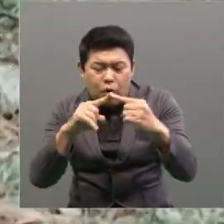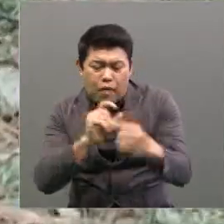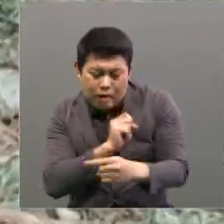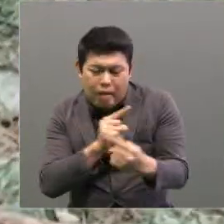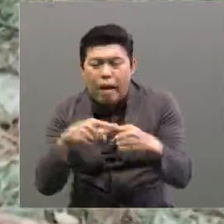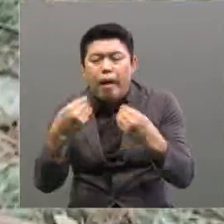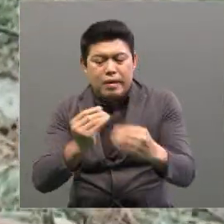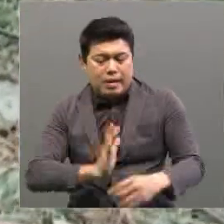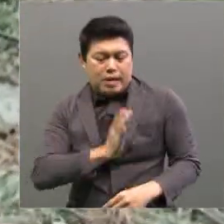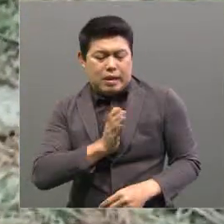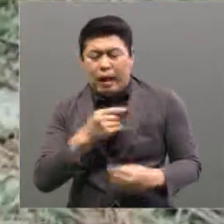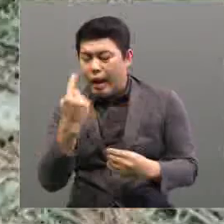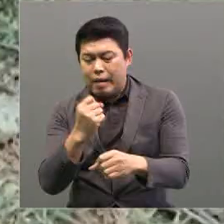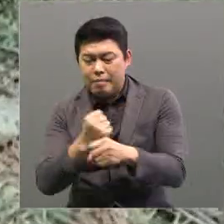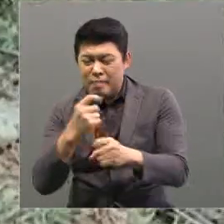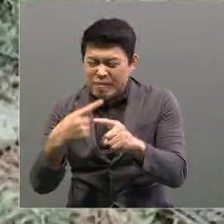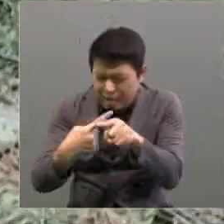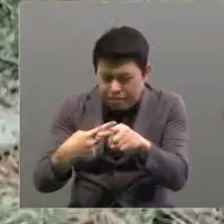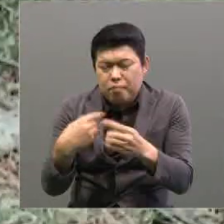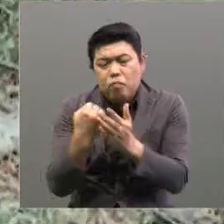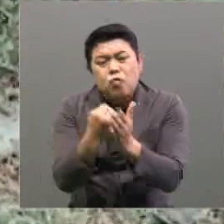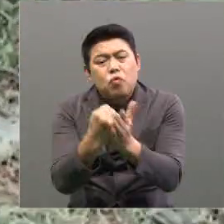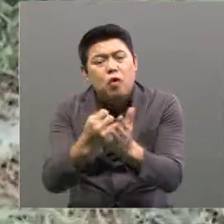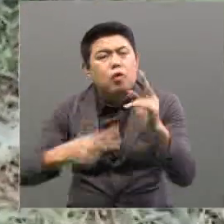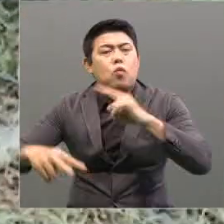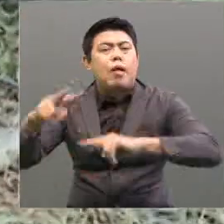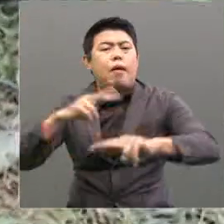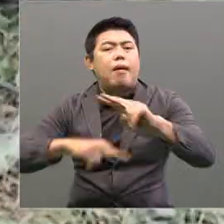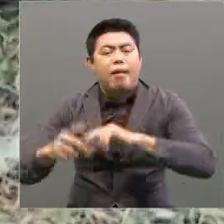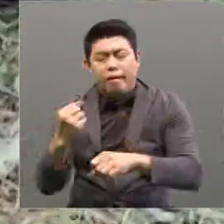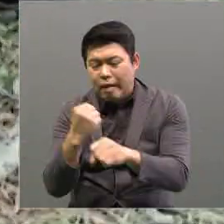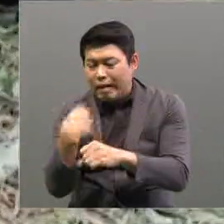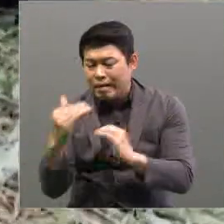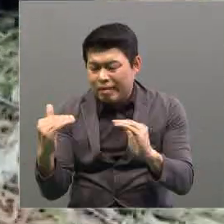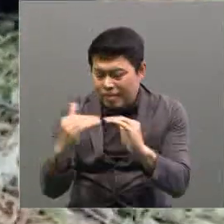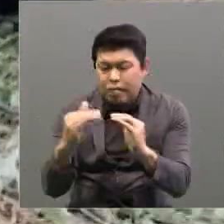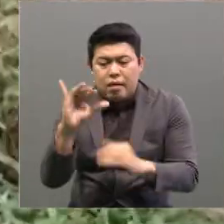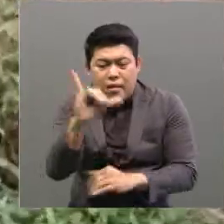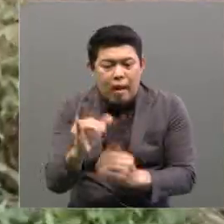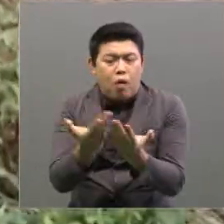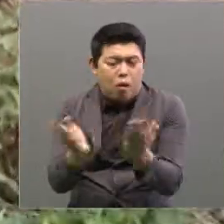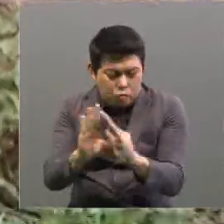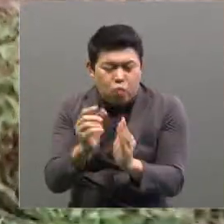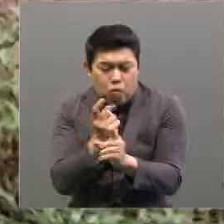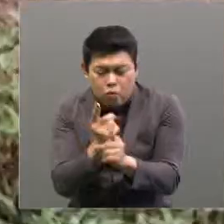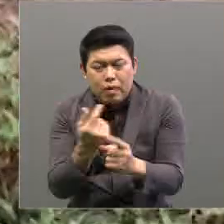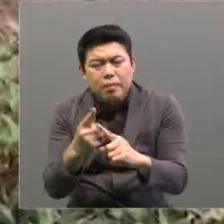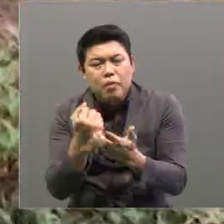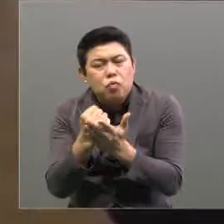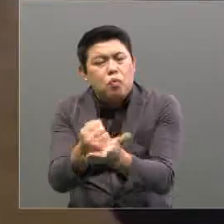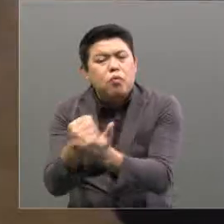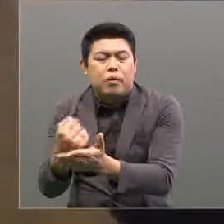มเกียรติและช่วยเหลือดูแลผู้ที่ได้รับบาดเจ็บอย่างดีที่สุดรวมทั้งเยียวยาดูแลสิทธิแก่ญาติและครอบครัวด้วยค่ะ